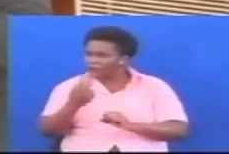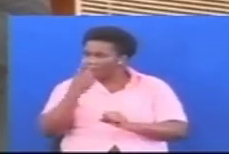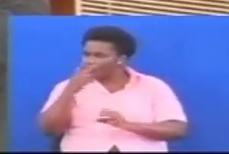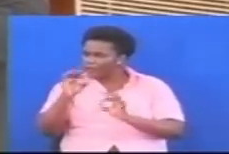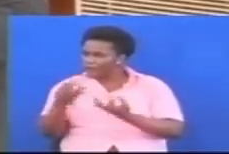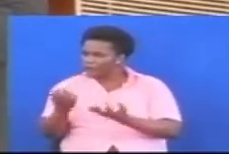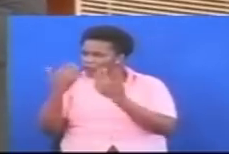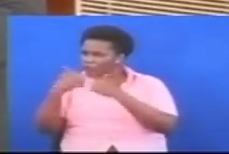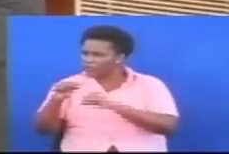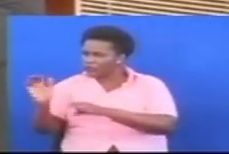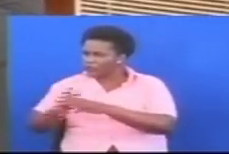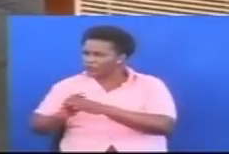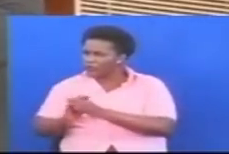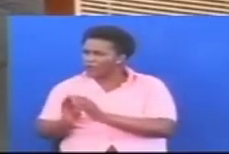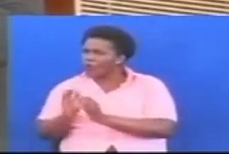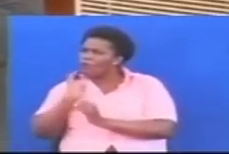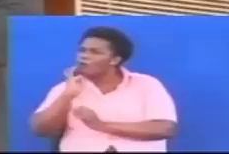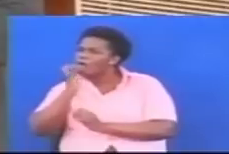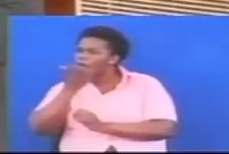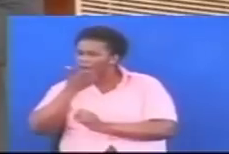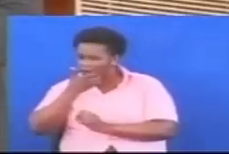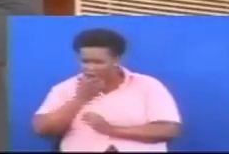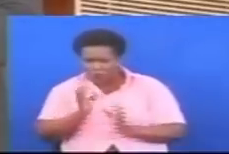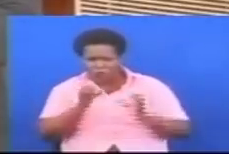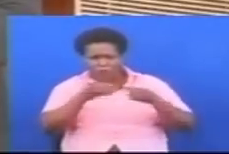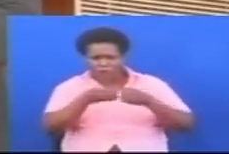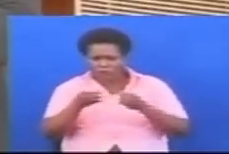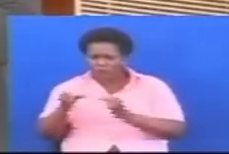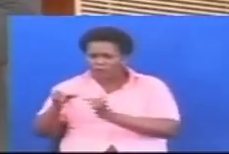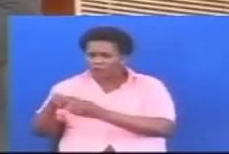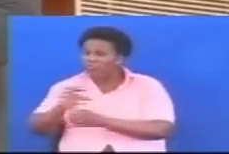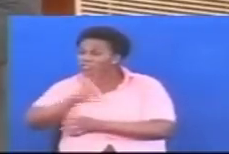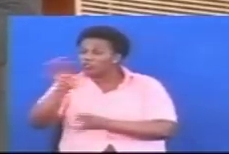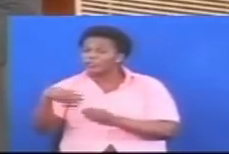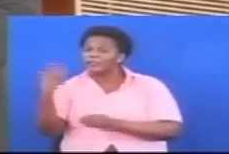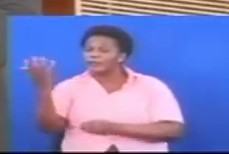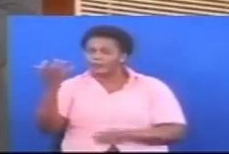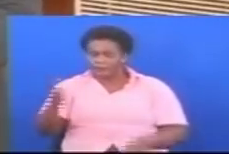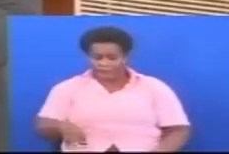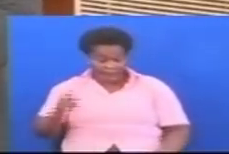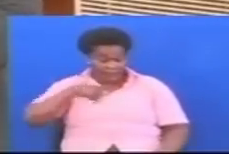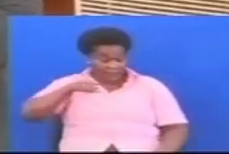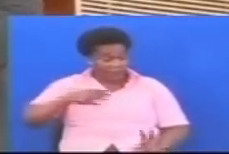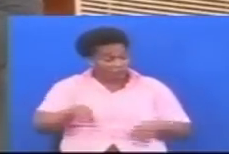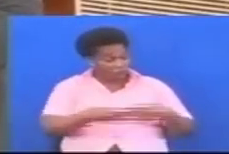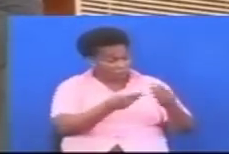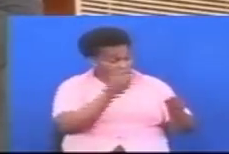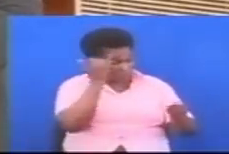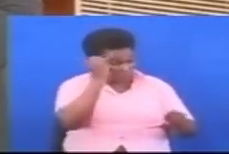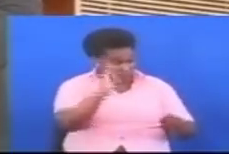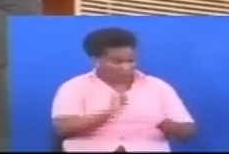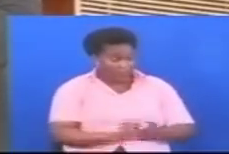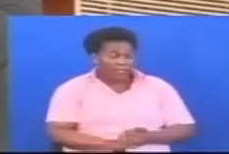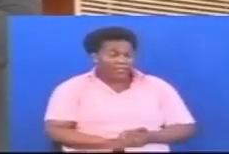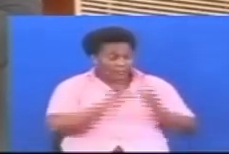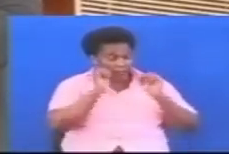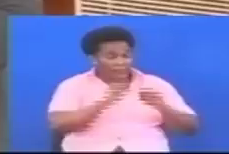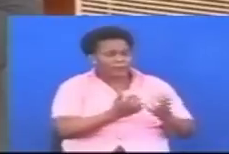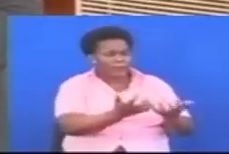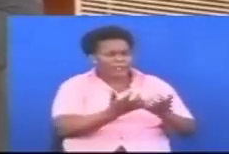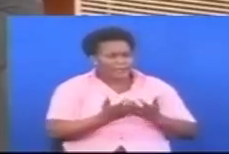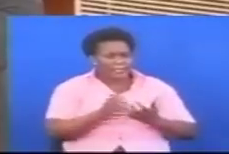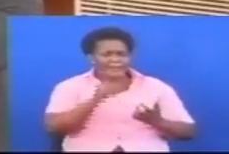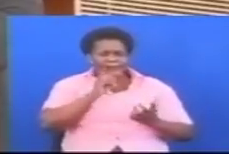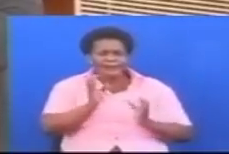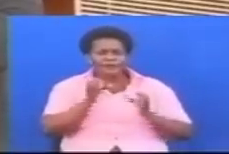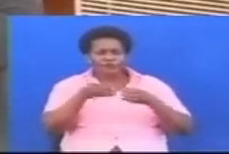uendelevu baina ya makundi yote ya kijamii. Kambi rasmi ya upinzani inashauri kuwa ni lazima mahitaji kwa kila kundi katika mfumo mzima